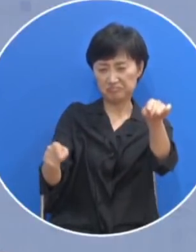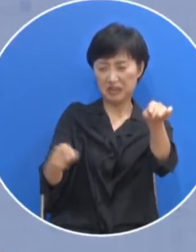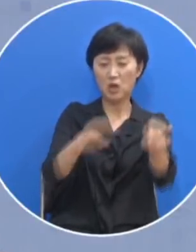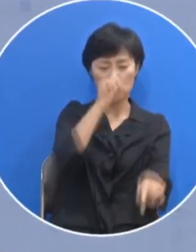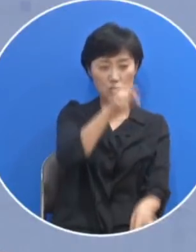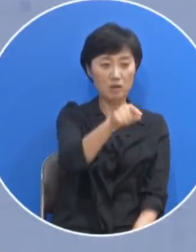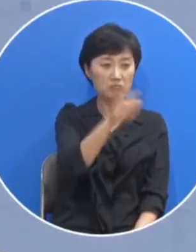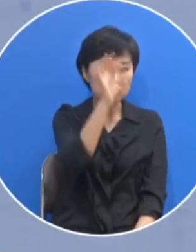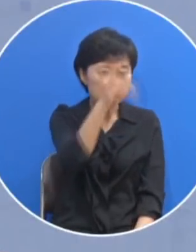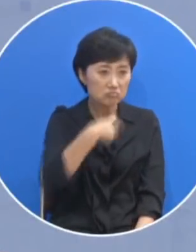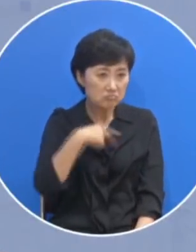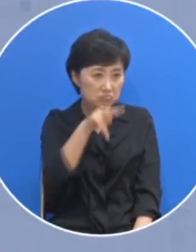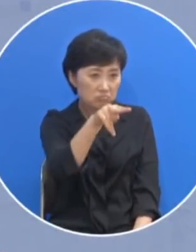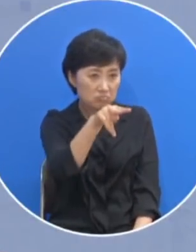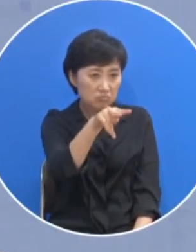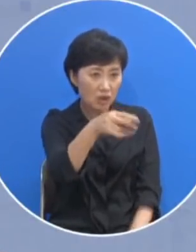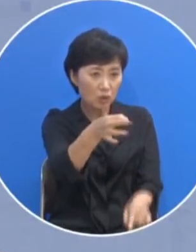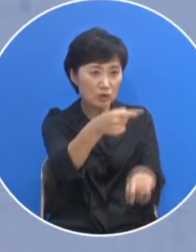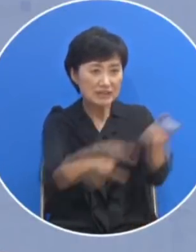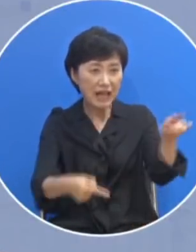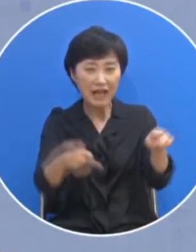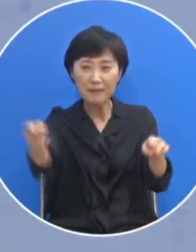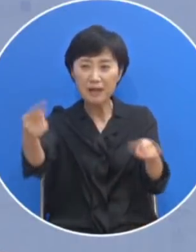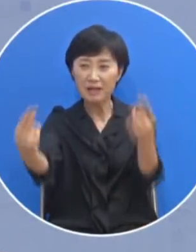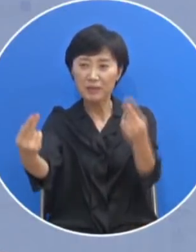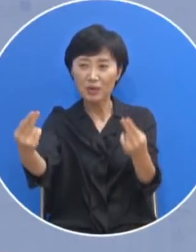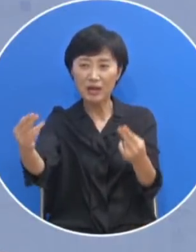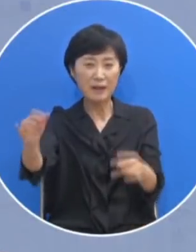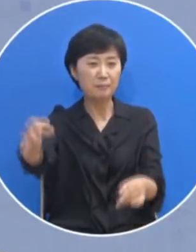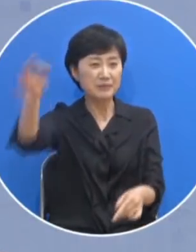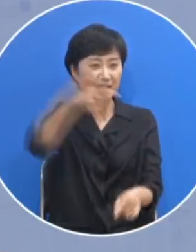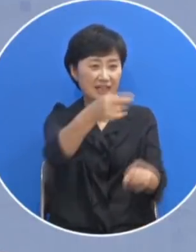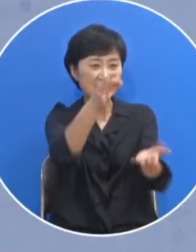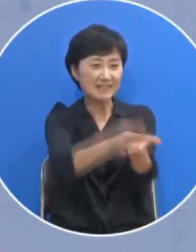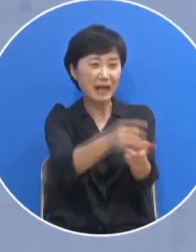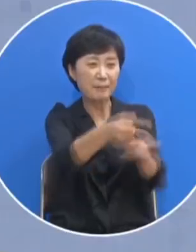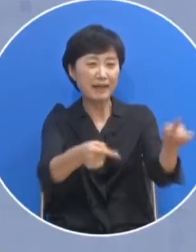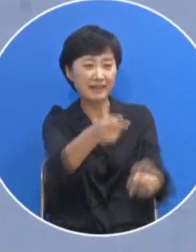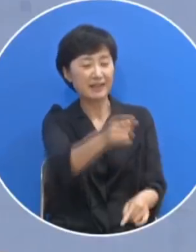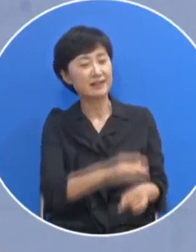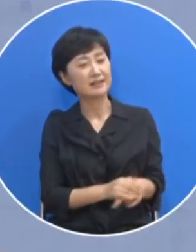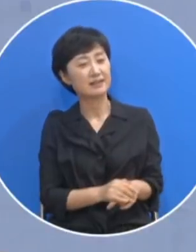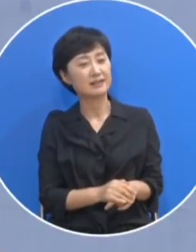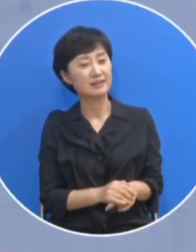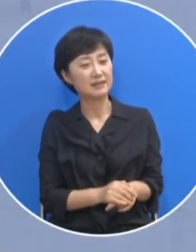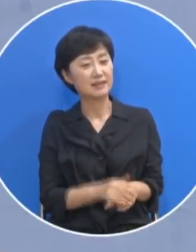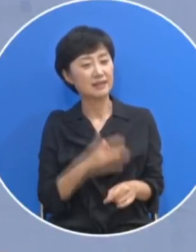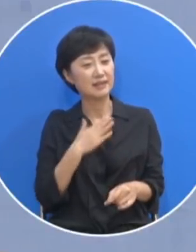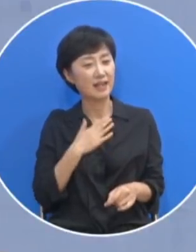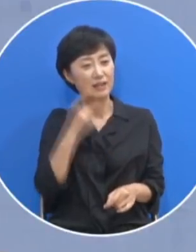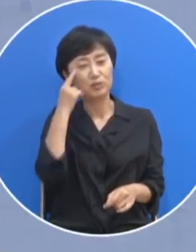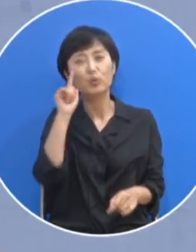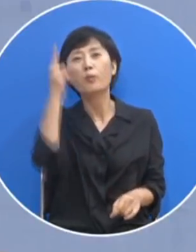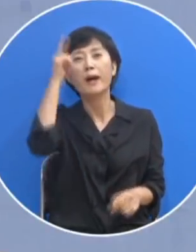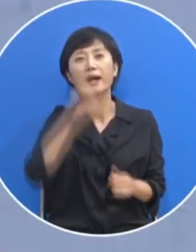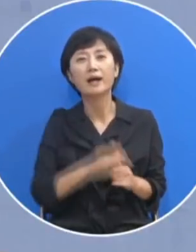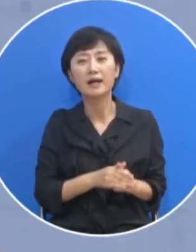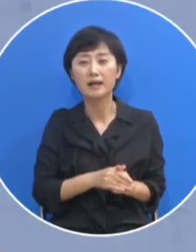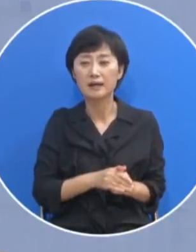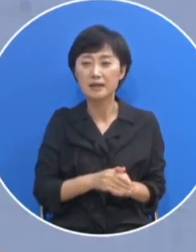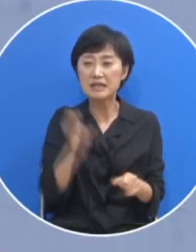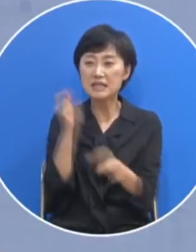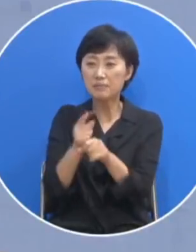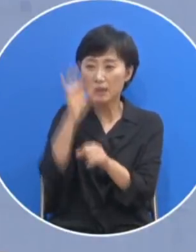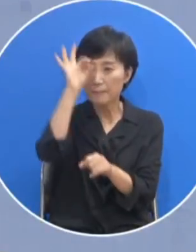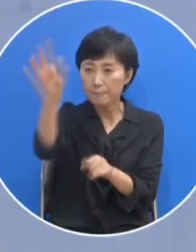가격이 반도 안돼 그때 파일서버 살이 막 뭐라고 4 내가 이것부터 봤어야 되는데 그 저로서 다